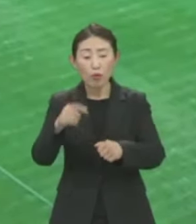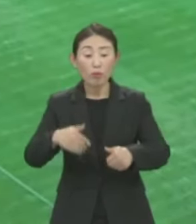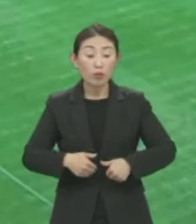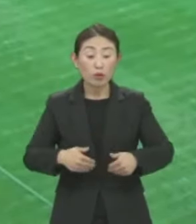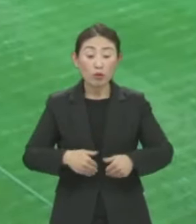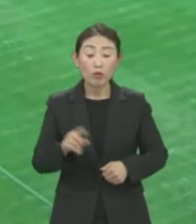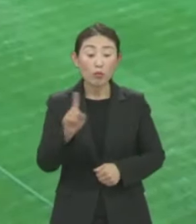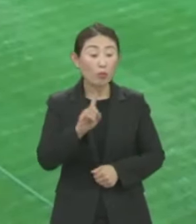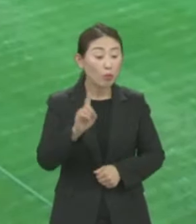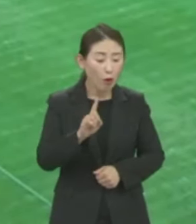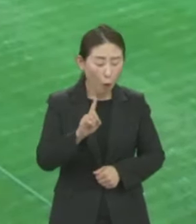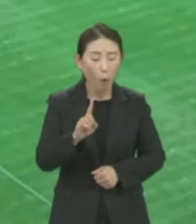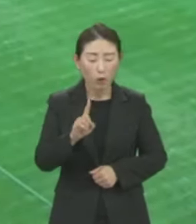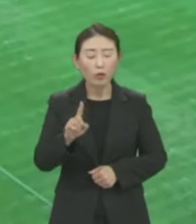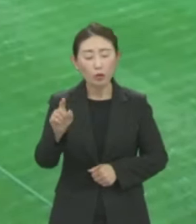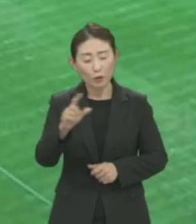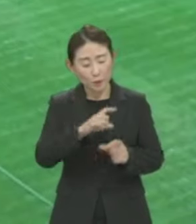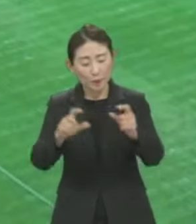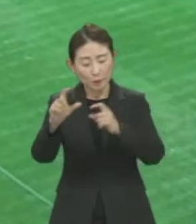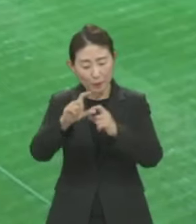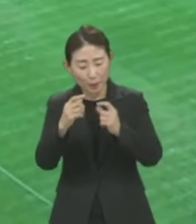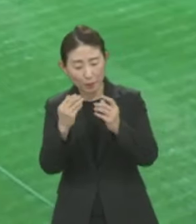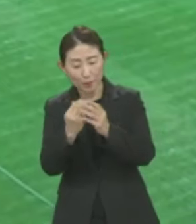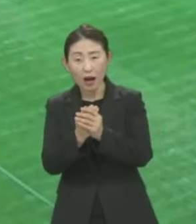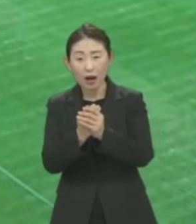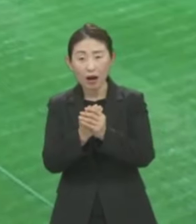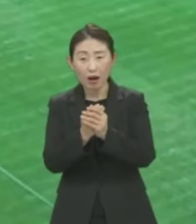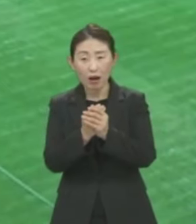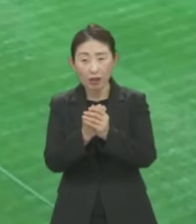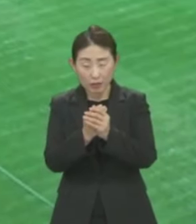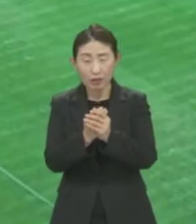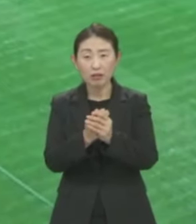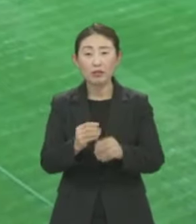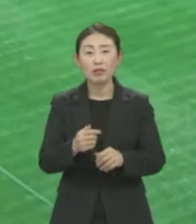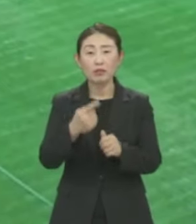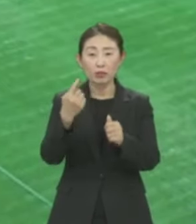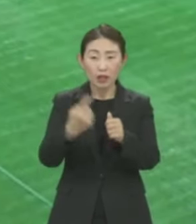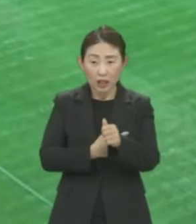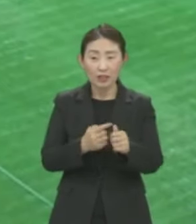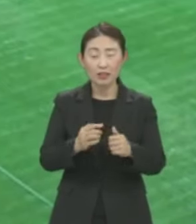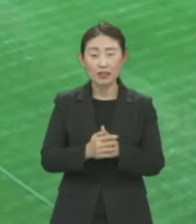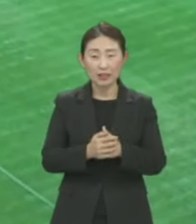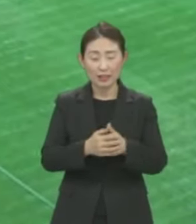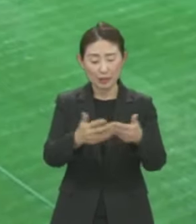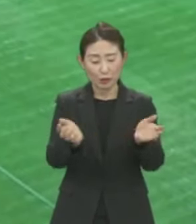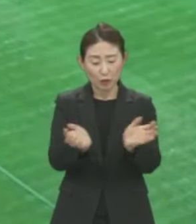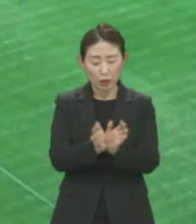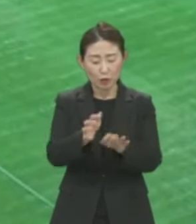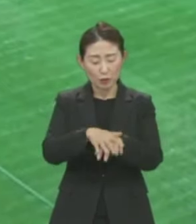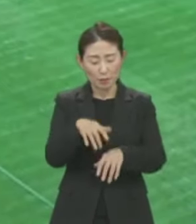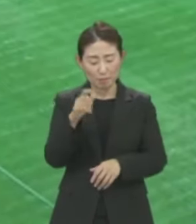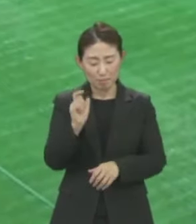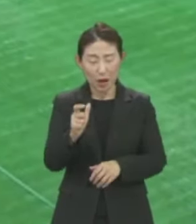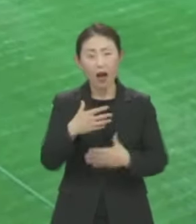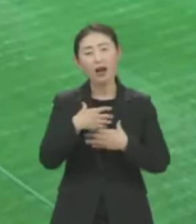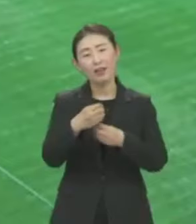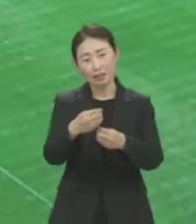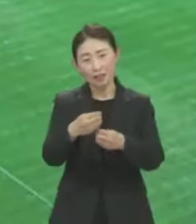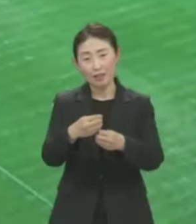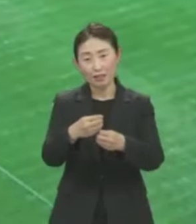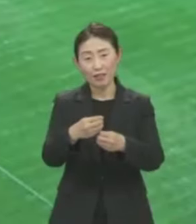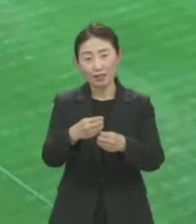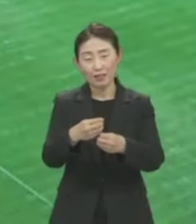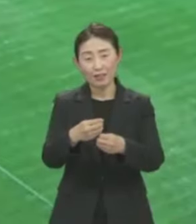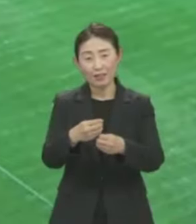부분들을 또 좀 더 보강하고 해서 안정되게 K리그 중심에 있는 팀이 되는 게 일단 첫 번째 목표입니다. 그렇게 좀